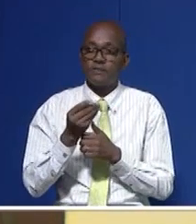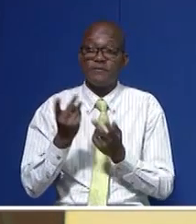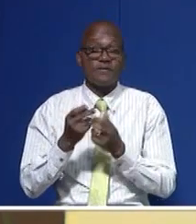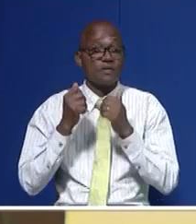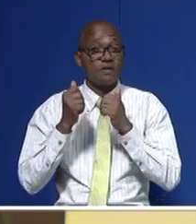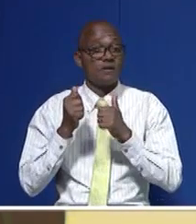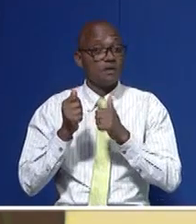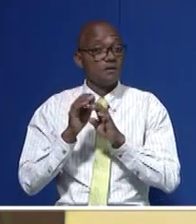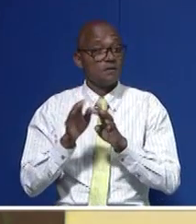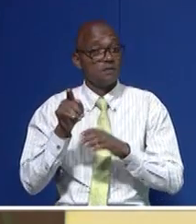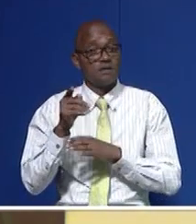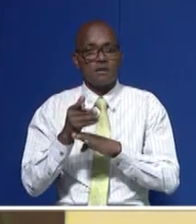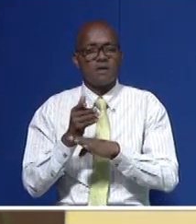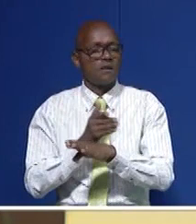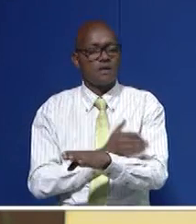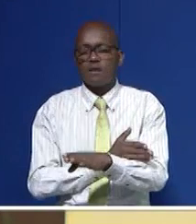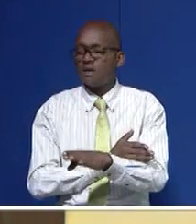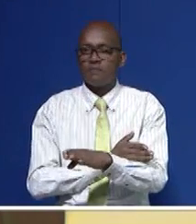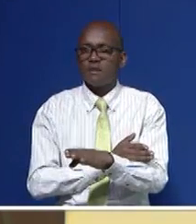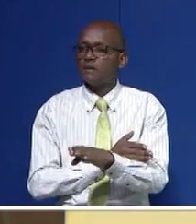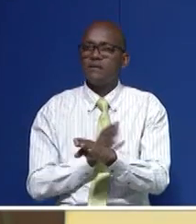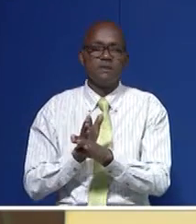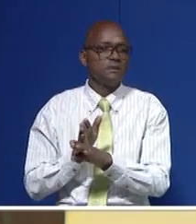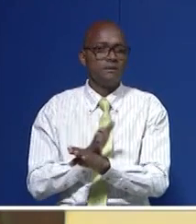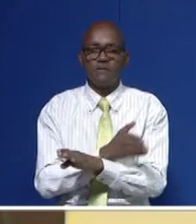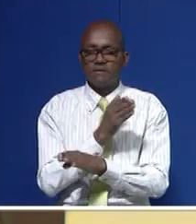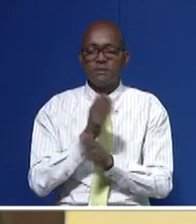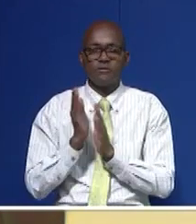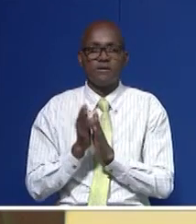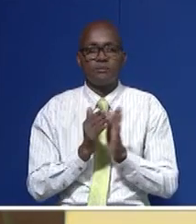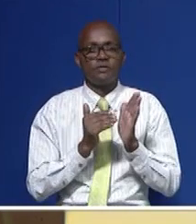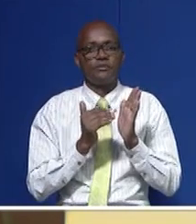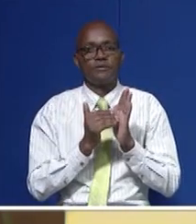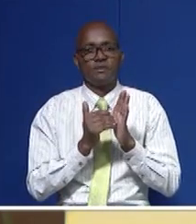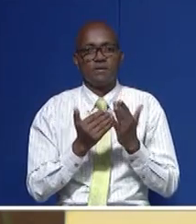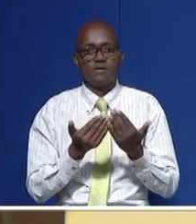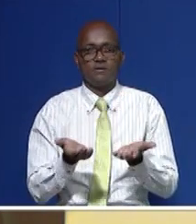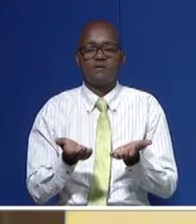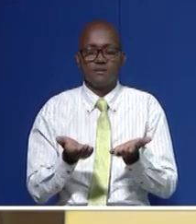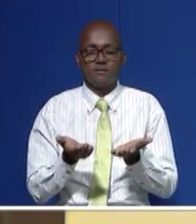ahadi kabla kabisa, nje kabisa ya utaratibu wa kisheria ambao